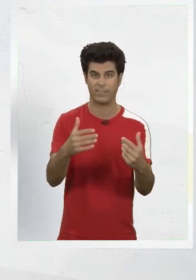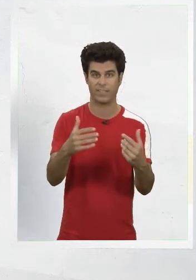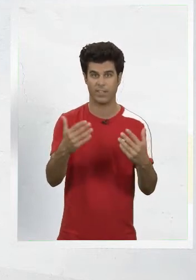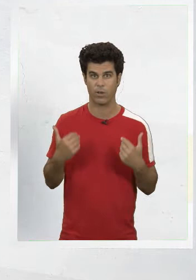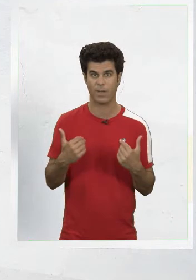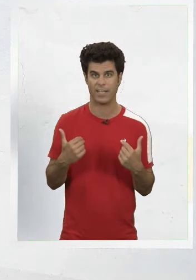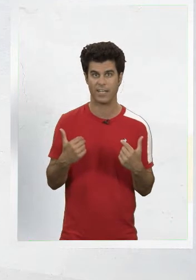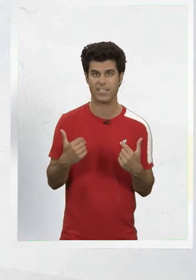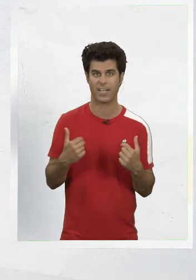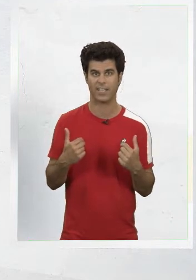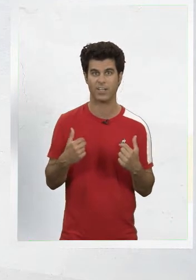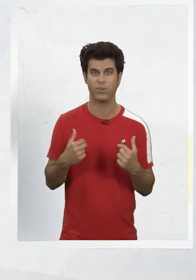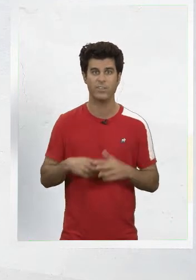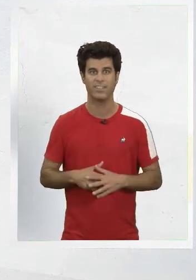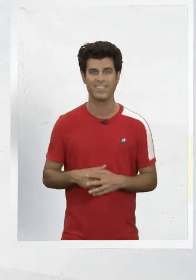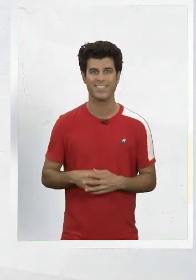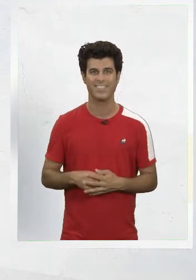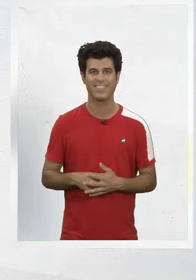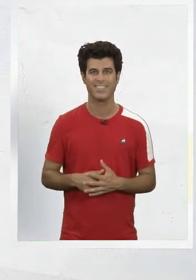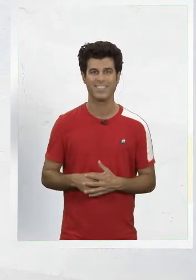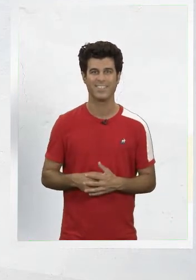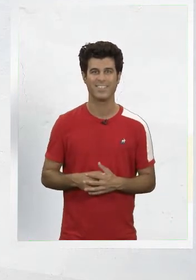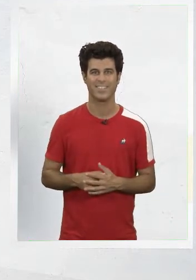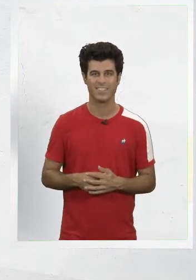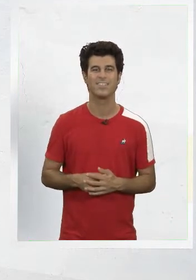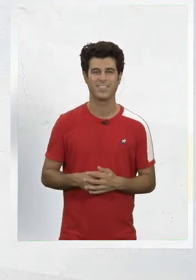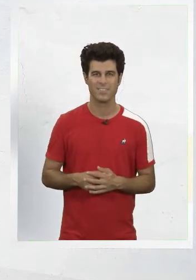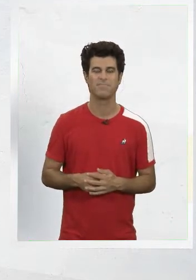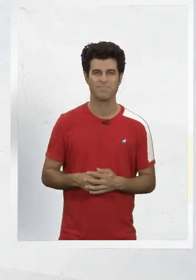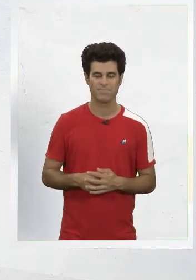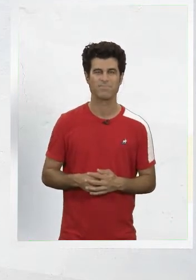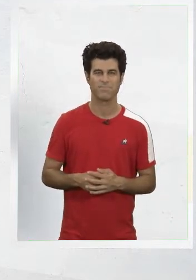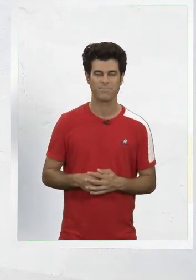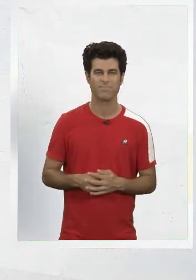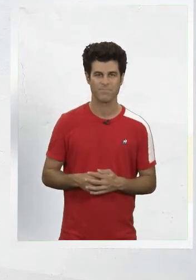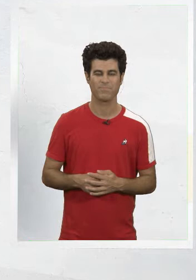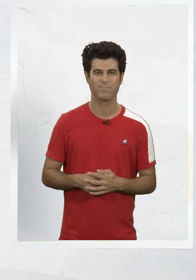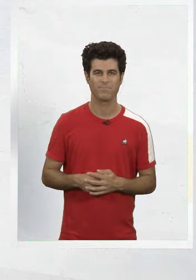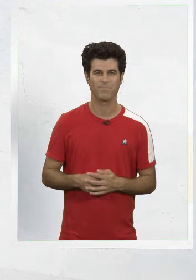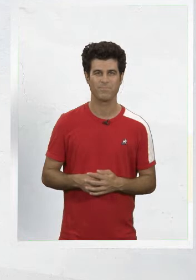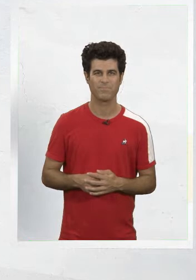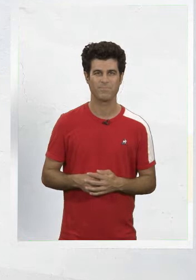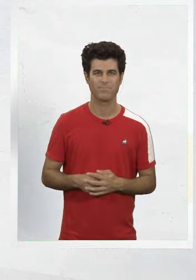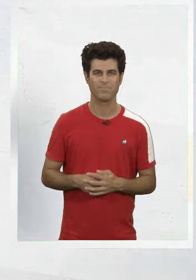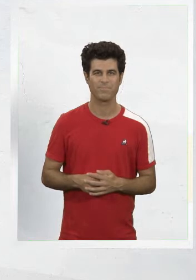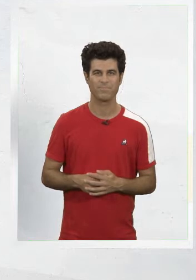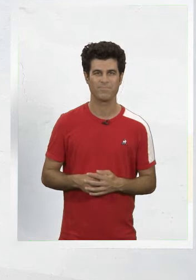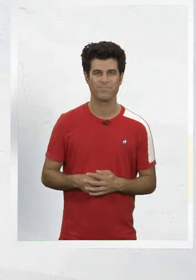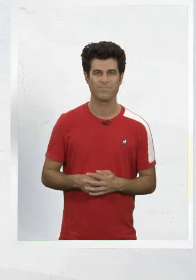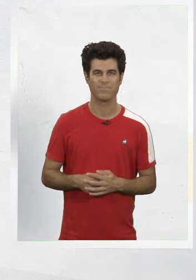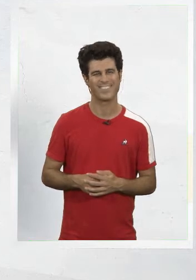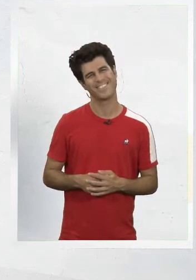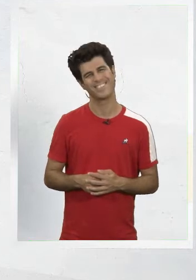מאחורי הדלת, כי היא לא יכולה להיכנס אלייך, נכון? לא, הן דופקות בדלת, אנחנו פותחות וממרחק יוצאות